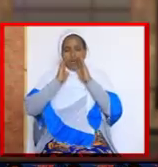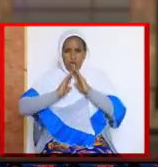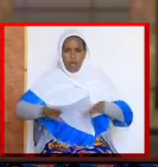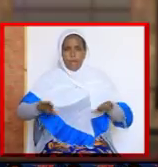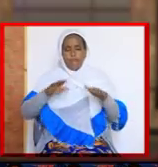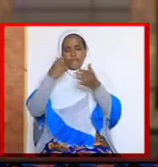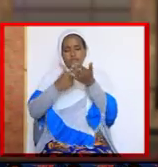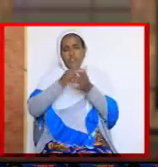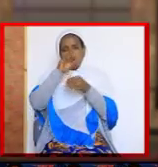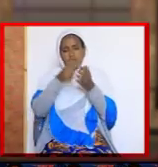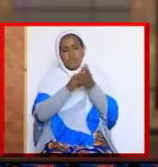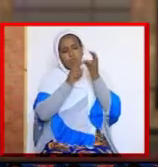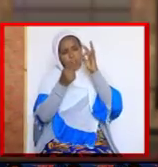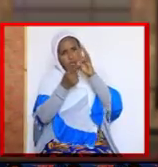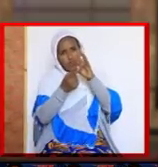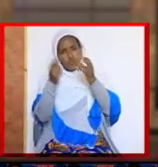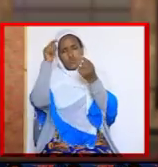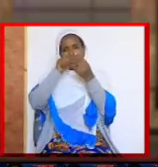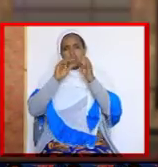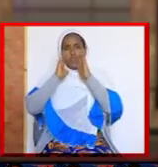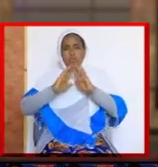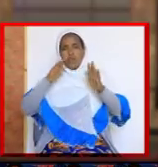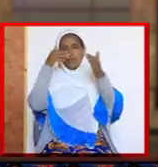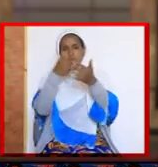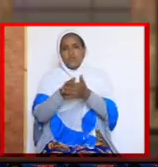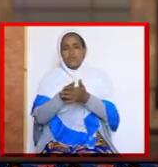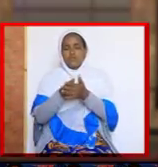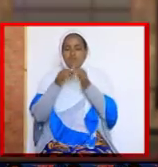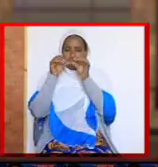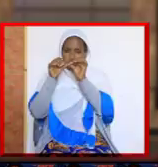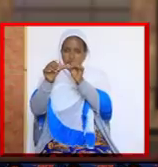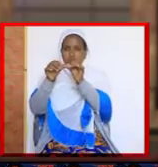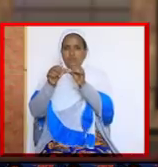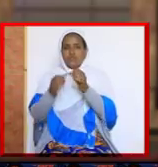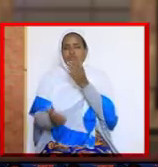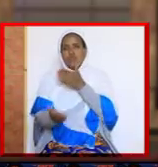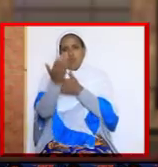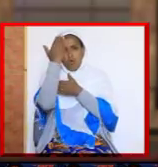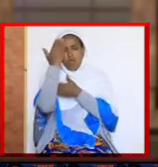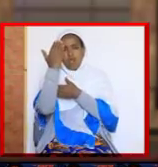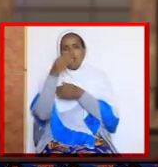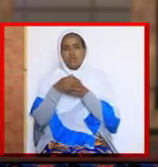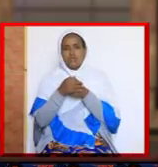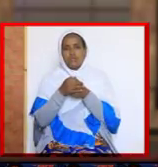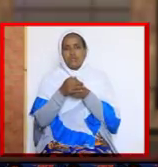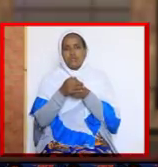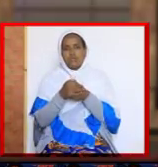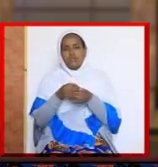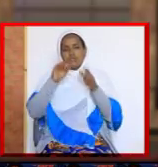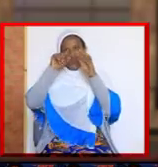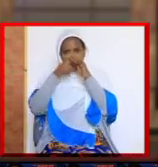ሰለስት ሰላም፣ እነዚህ ሰባቱ እስከ ሰላም ድረስ በዋዜማ የሚያልቁ ናቸው ማለት ነው። ከጠዋቱ